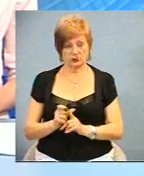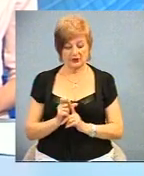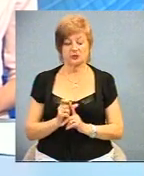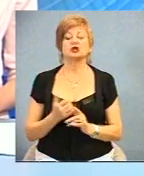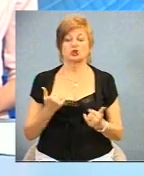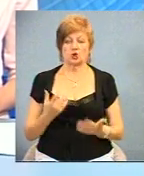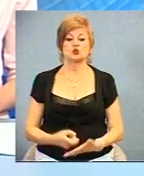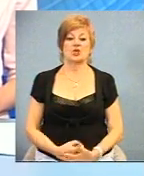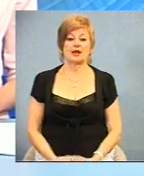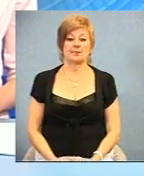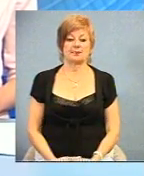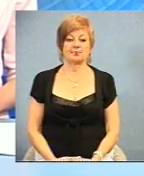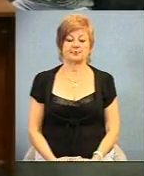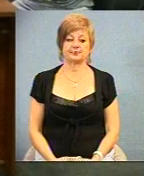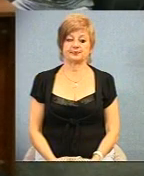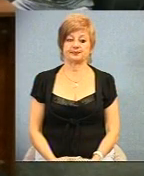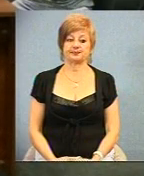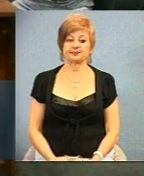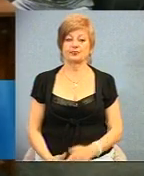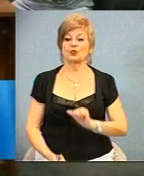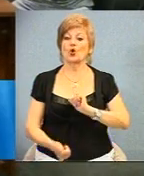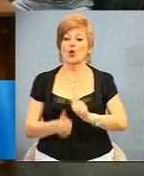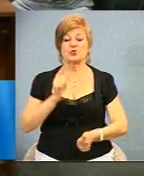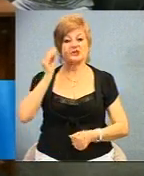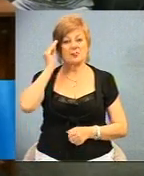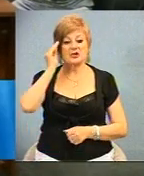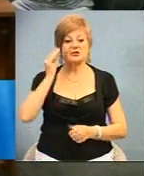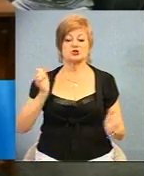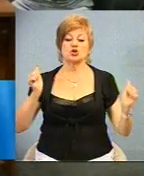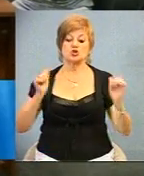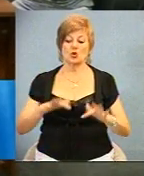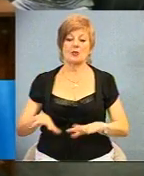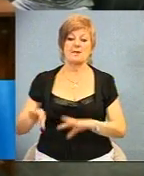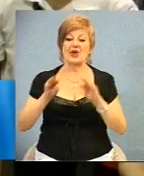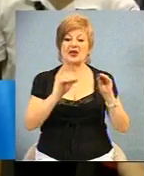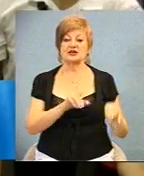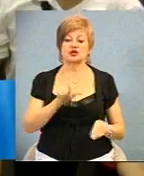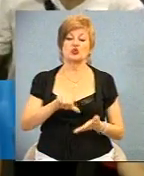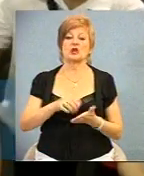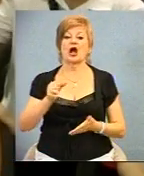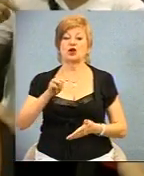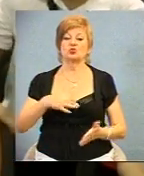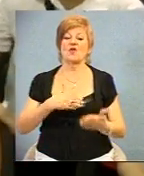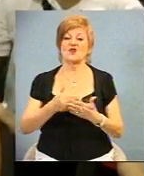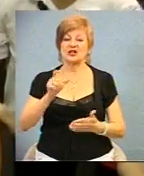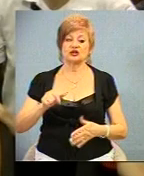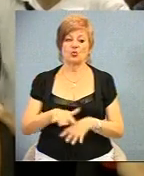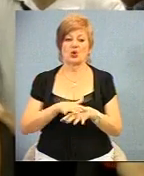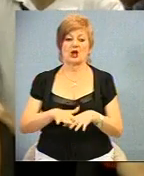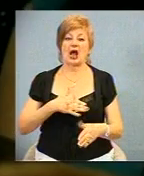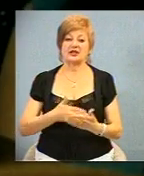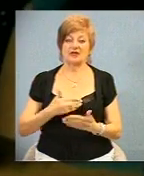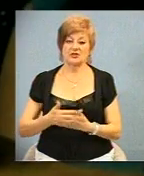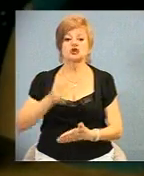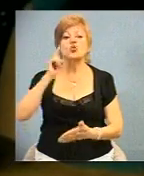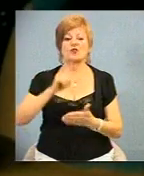дізнавалася Інна Халев. Обмінятися думками зібралися переселенці, учасники АТО, волонтери, громадські активісти. Впевнені,